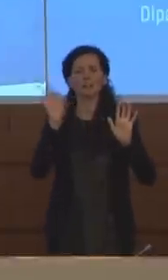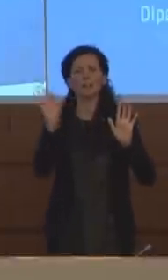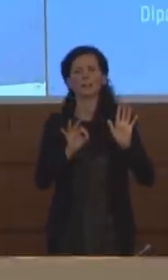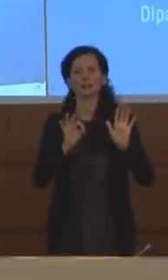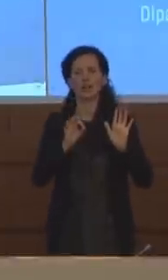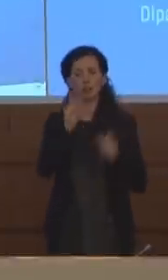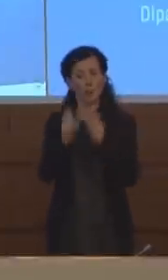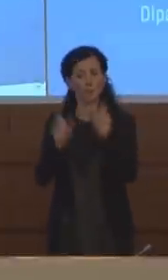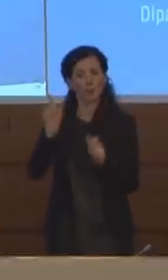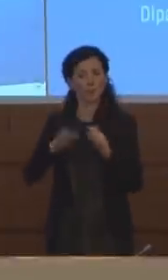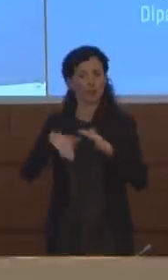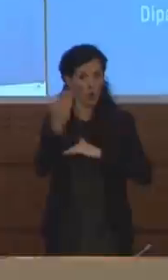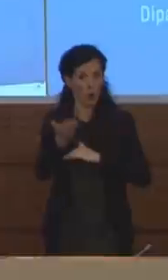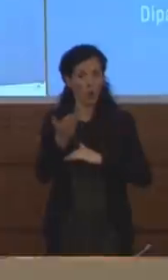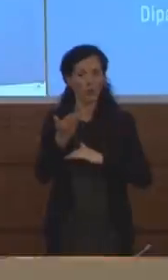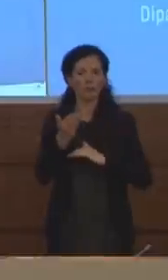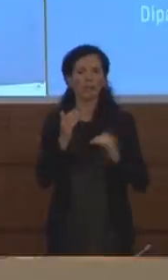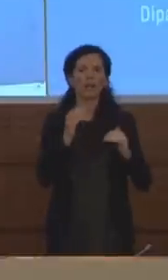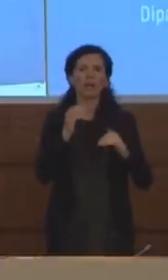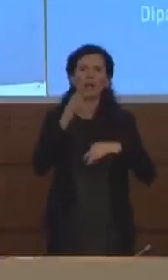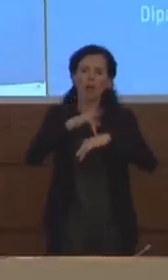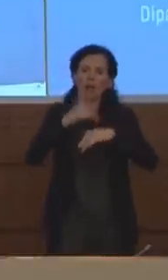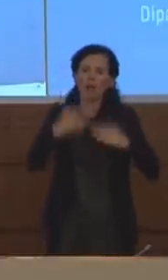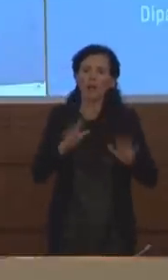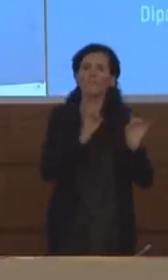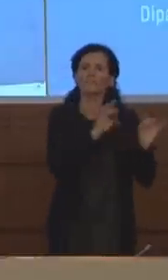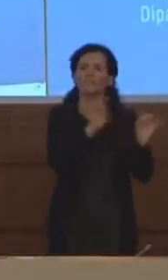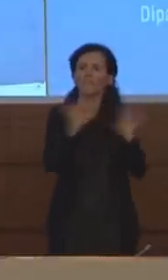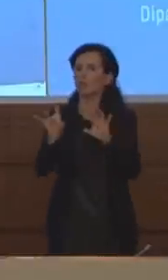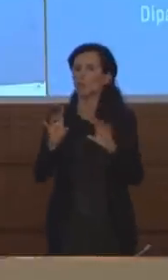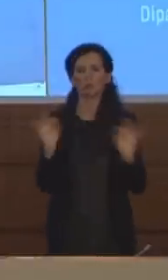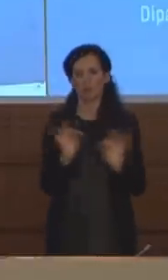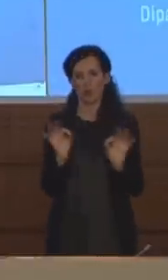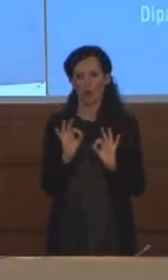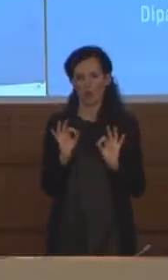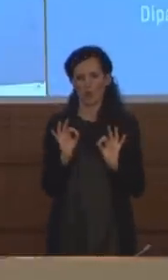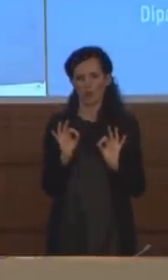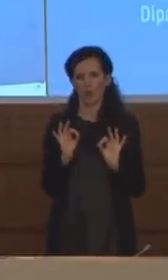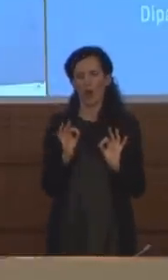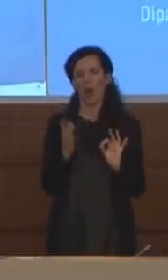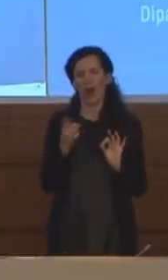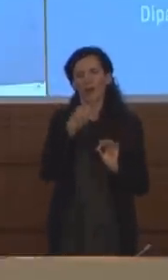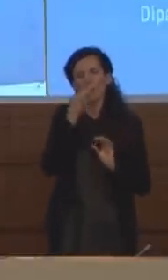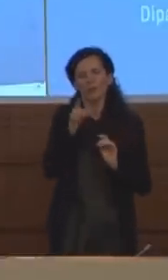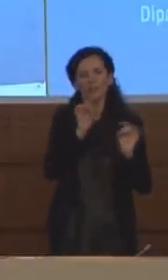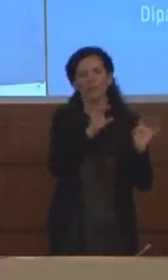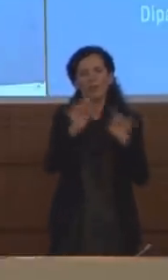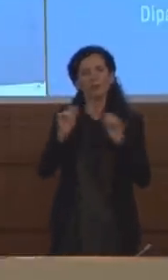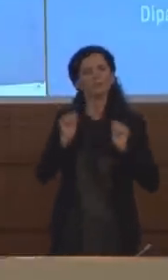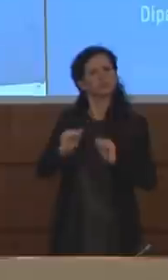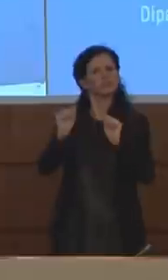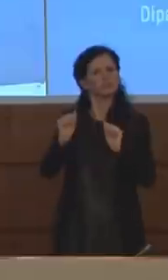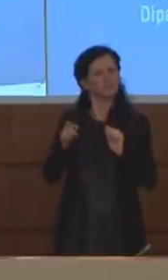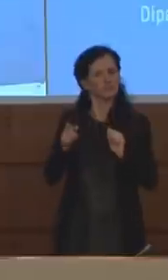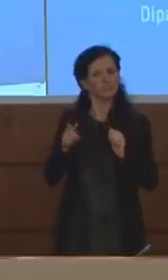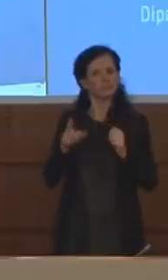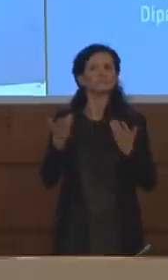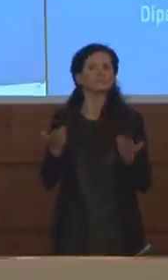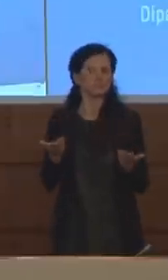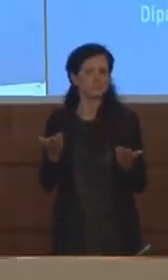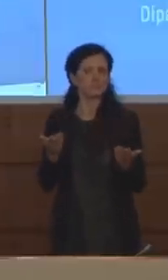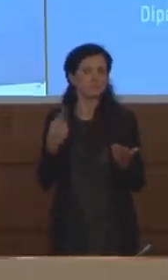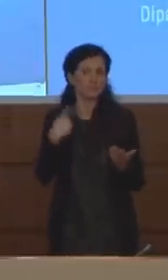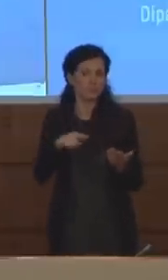italiani non è venuto in contatto col virus il che vuol dire che è suscettibile all'infezione questo fa sì che ovviamente la